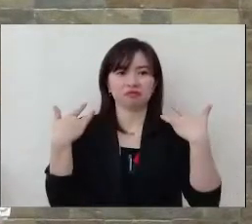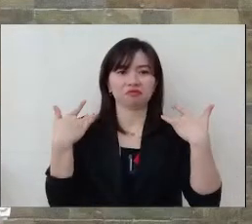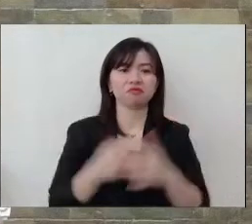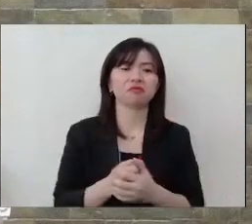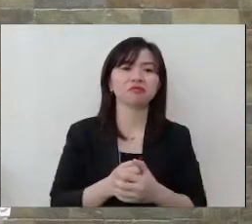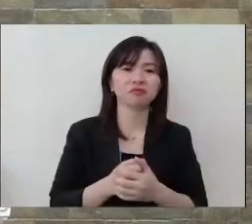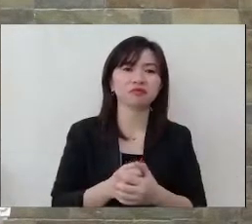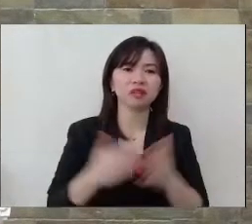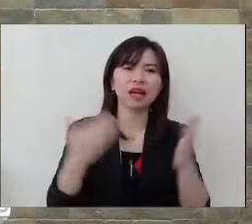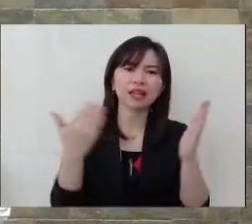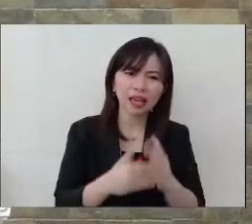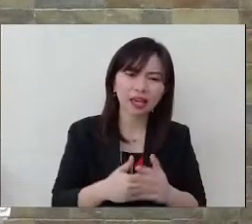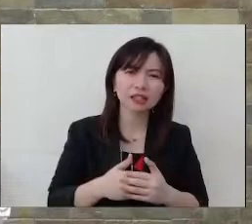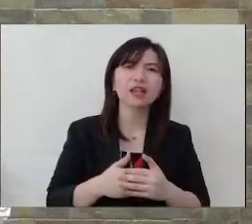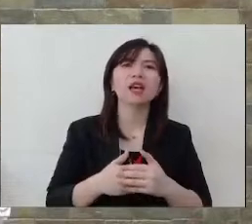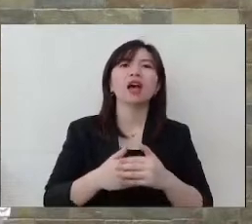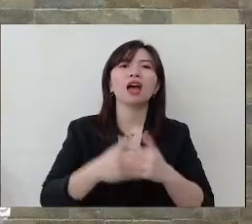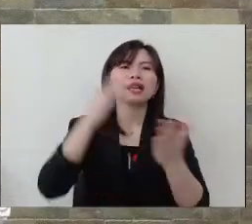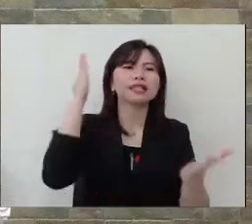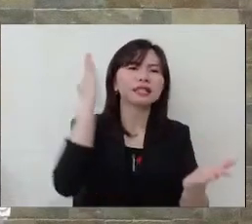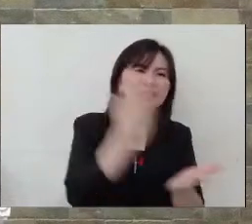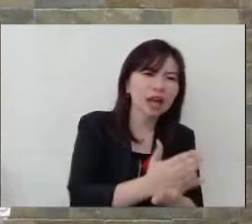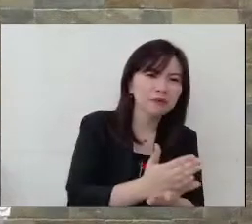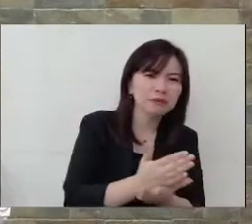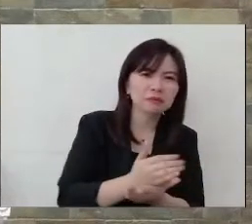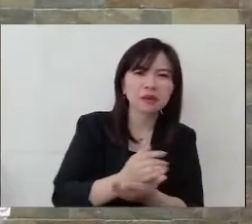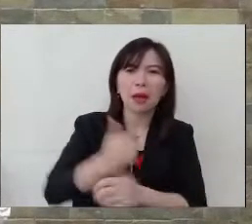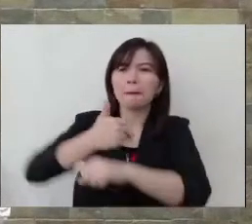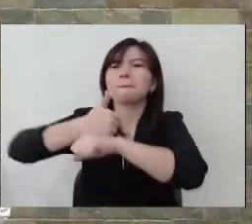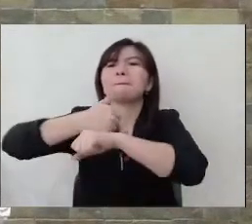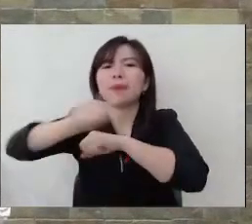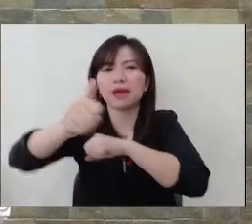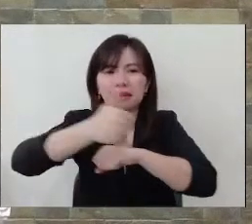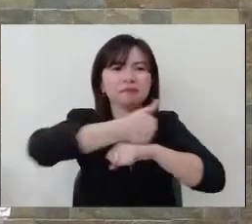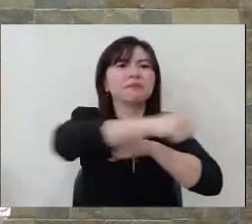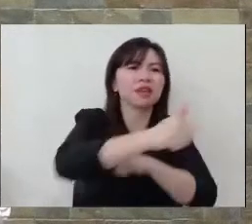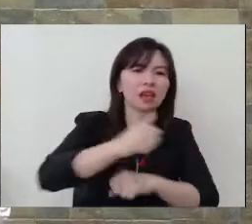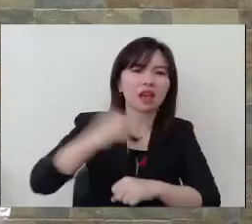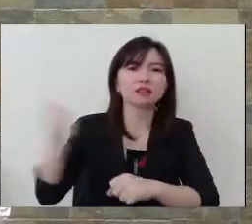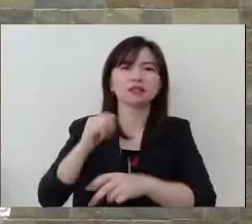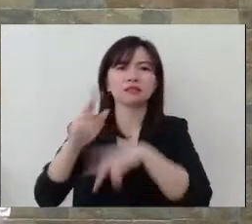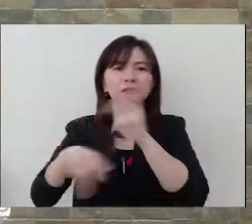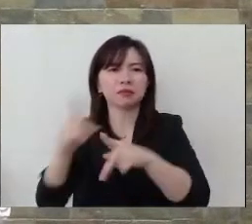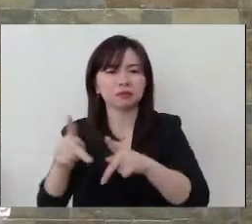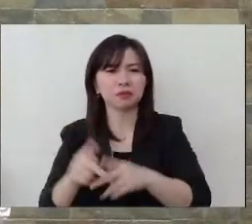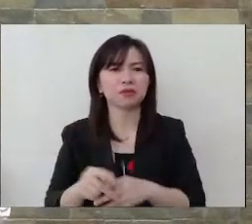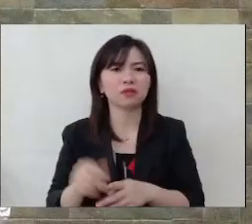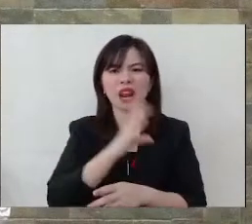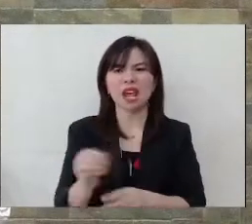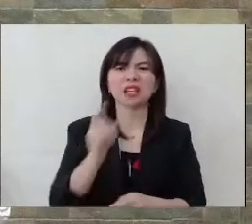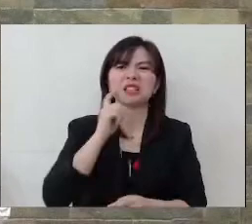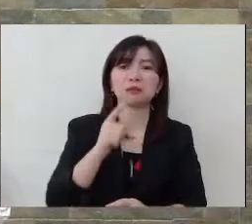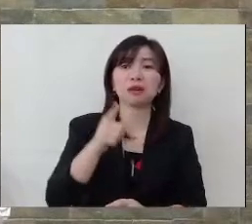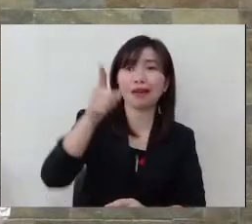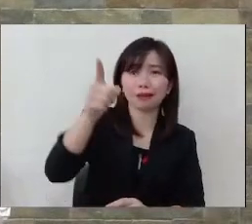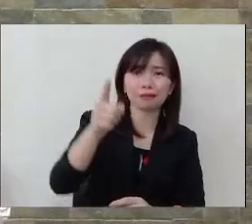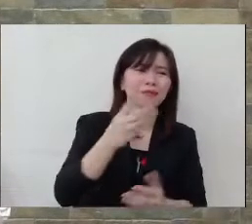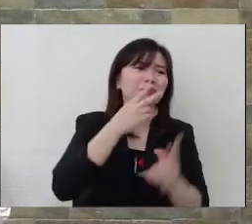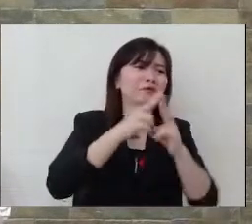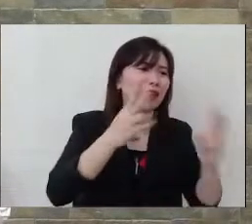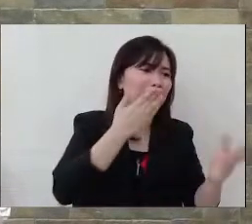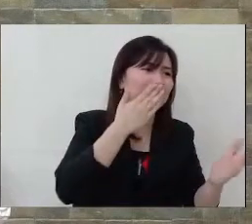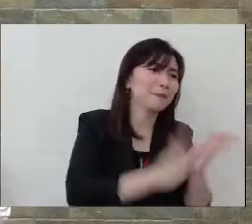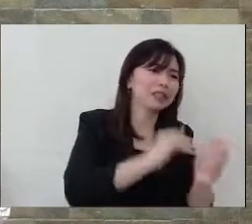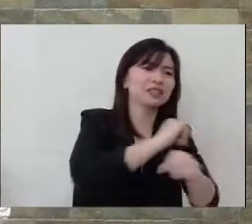Let us stop blaming others. Let us stop blaming those people na siyang magsasabi sa atin, masama silang impluensya.